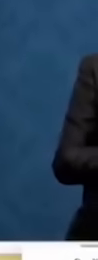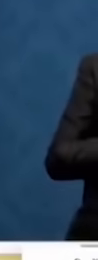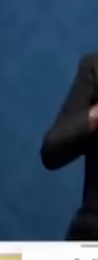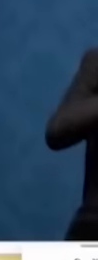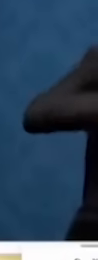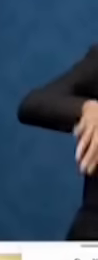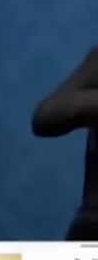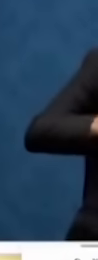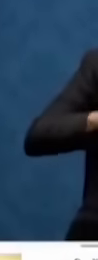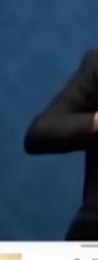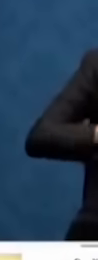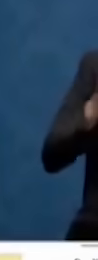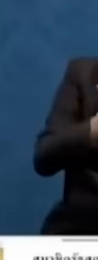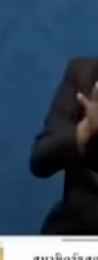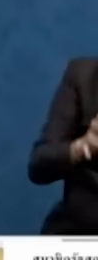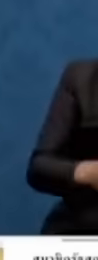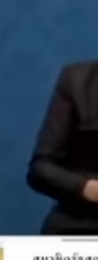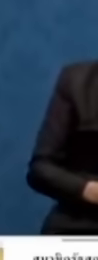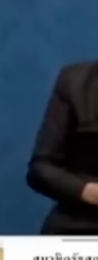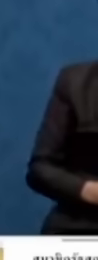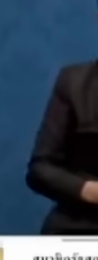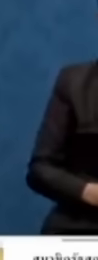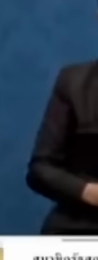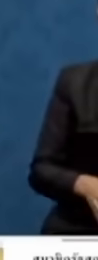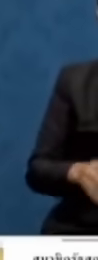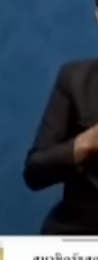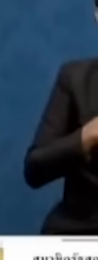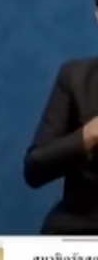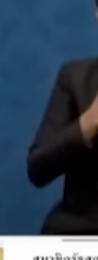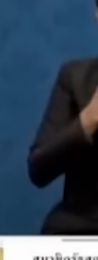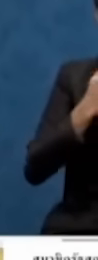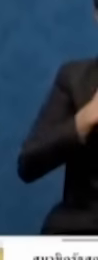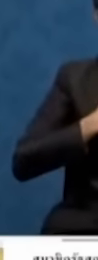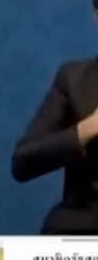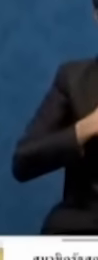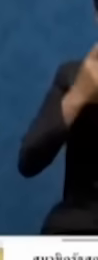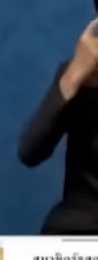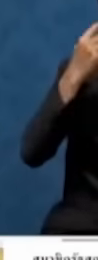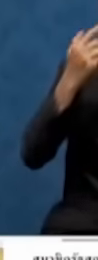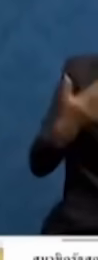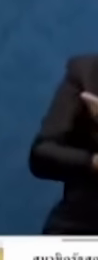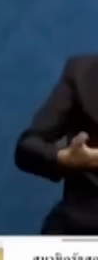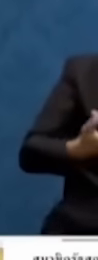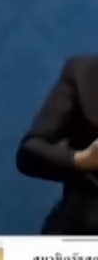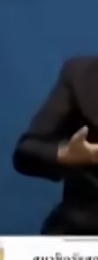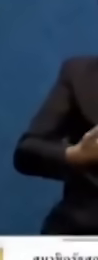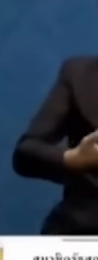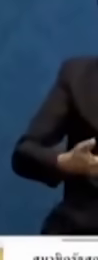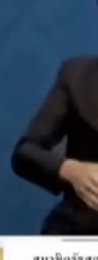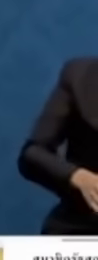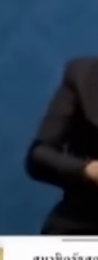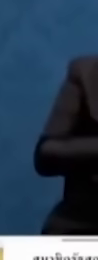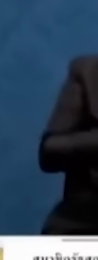พราะเรามีรัฐธรรมนูญถ้าเราลองไปพิจารณามาตรา272วรรค2บ้